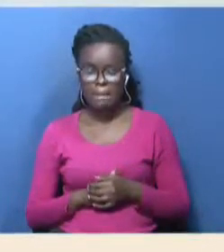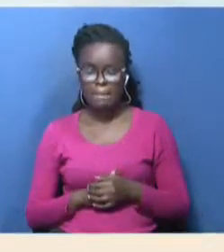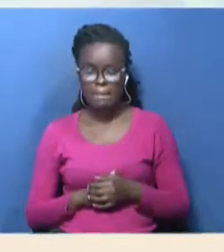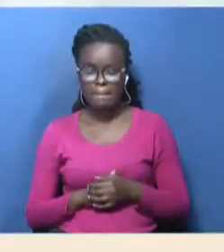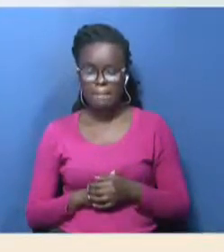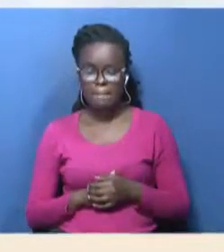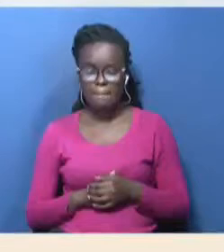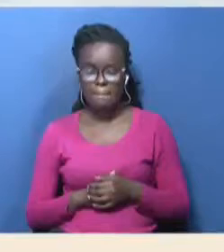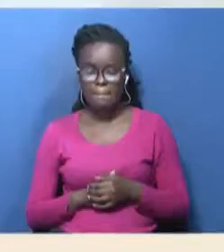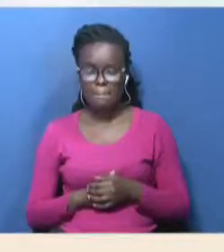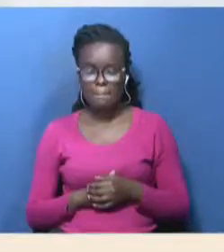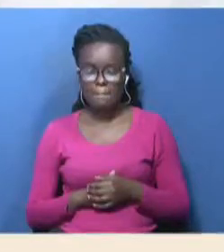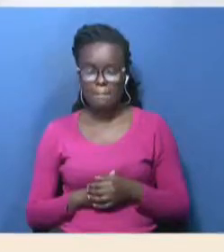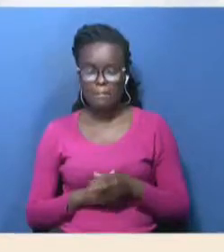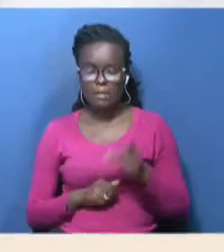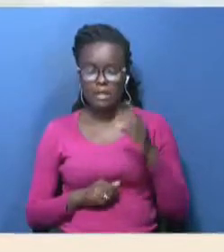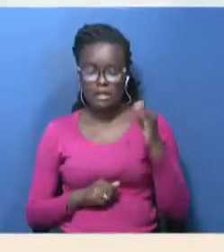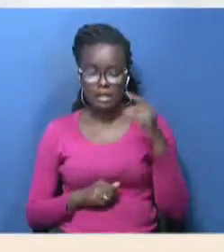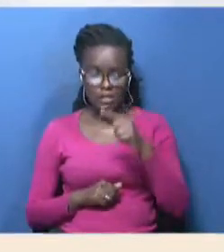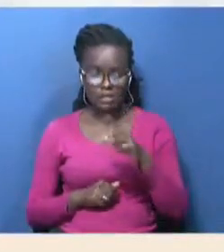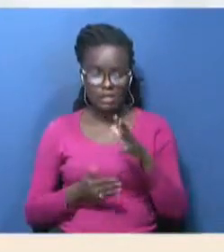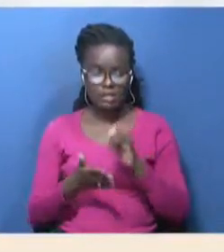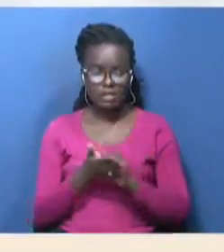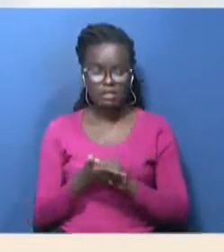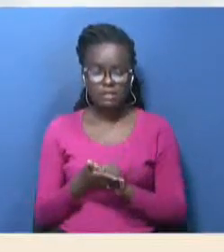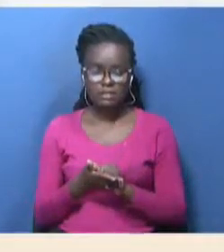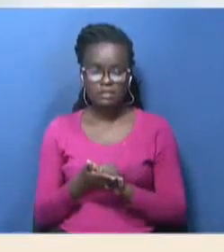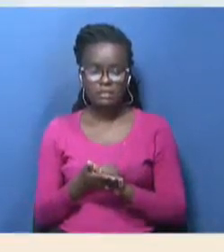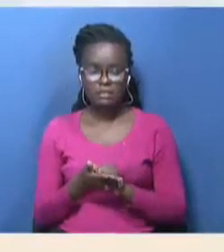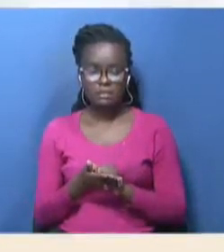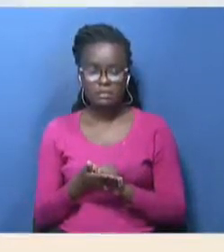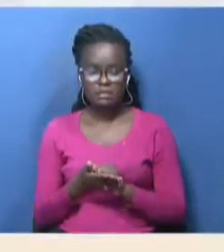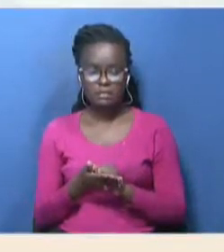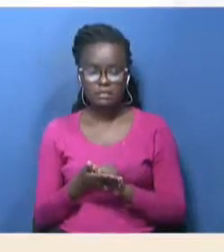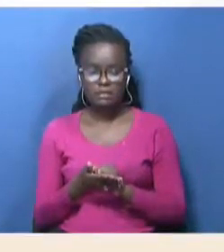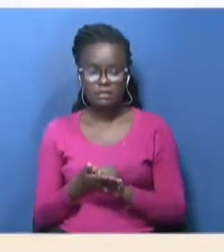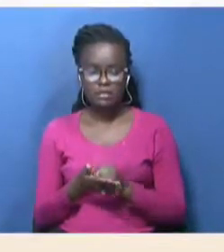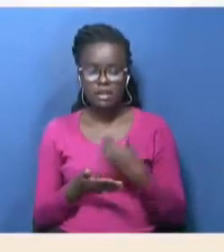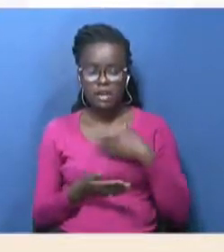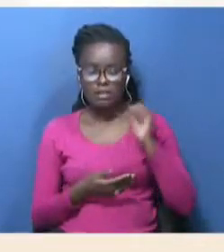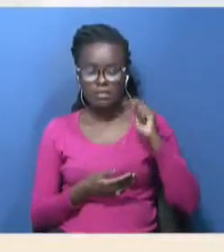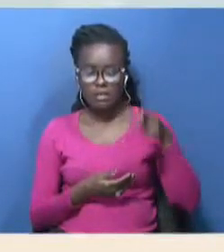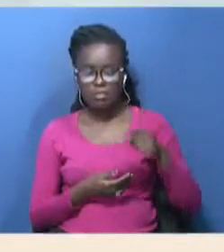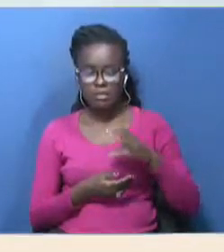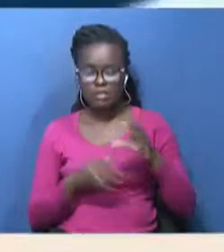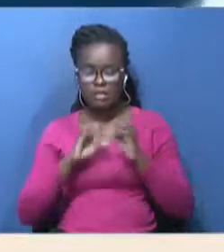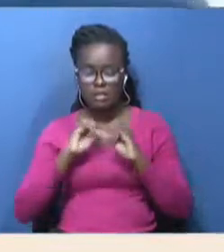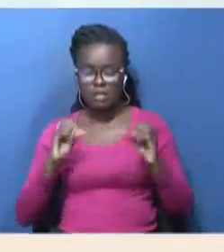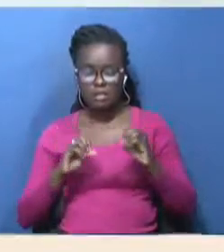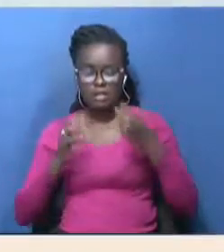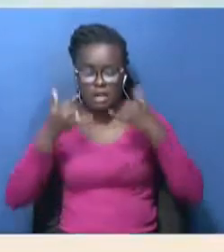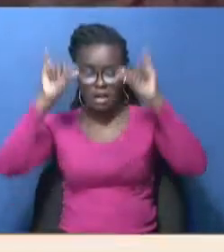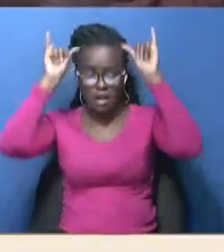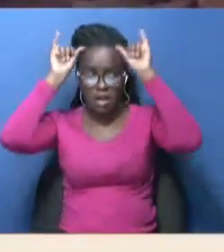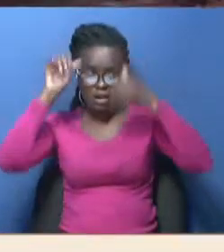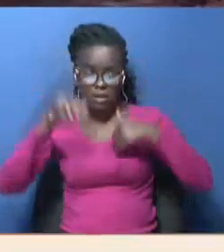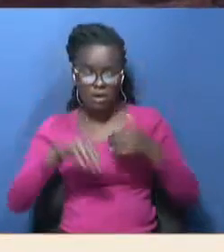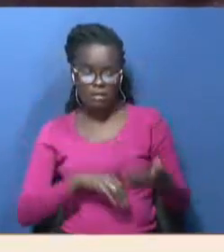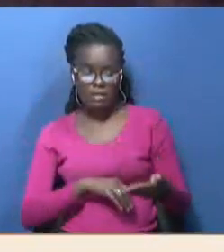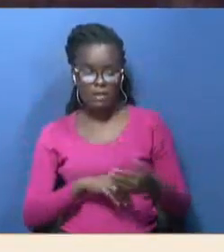DPIG DIG kwamba hatuna APC. Ng'ombe iko hapa kwetu hapa